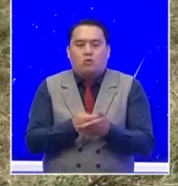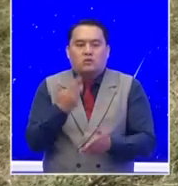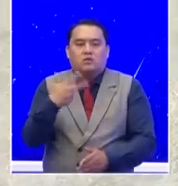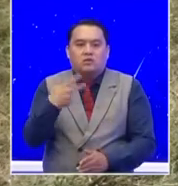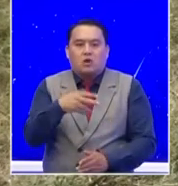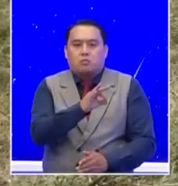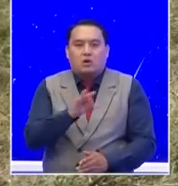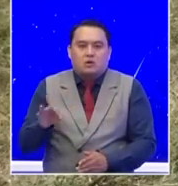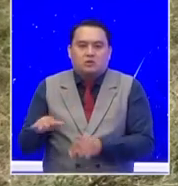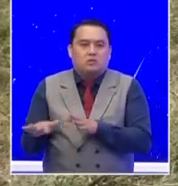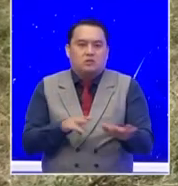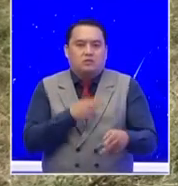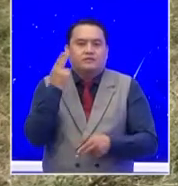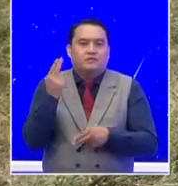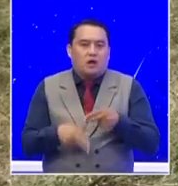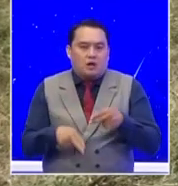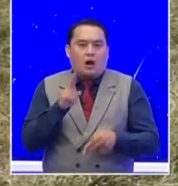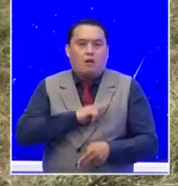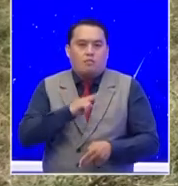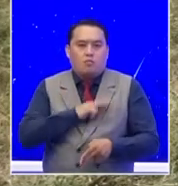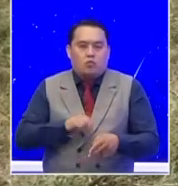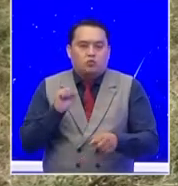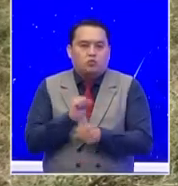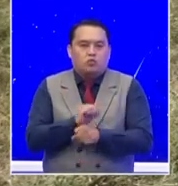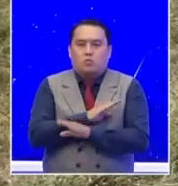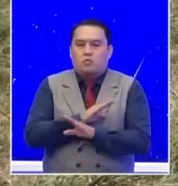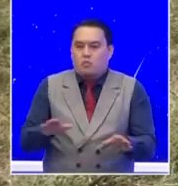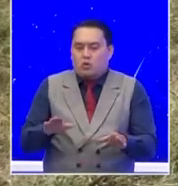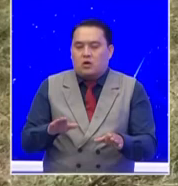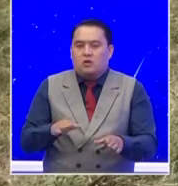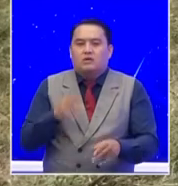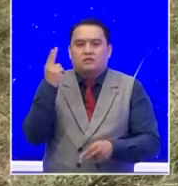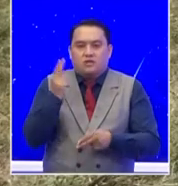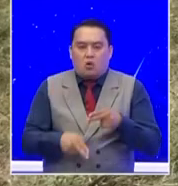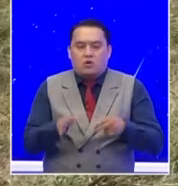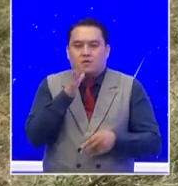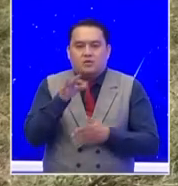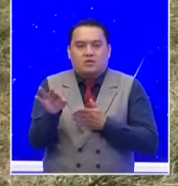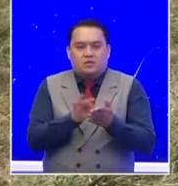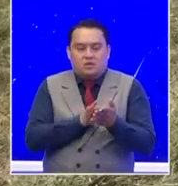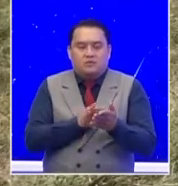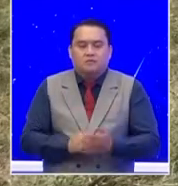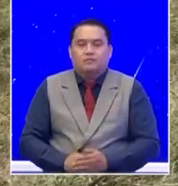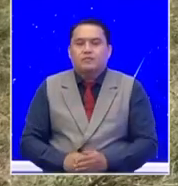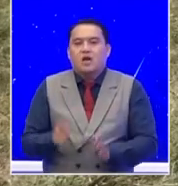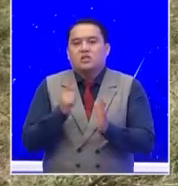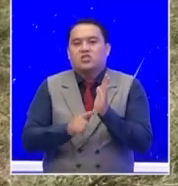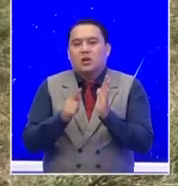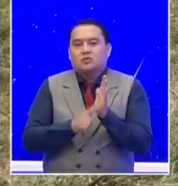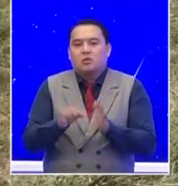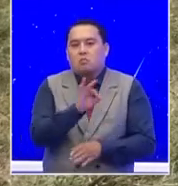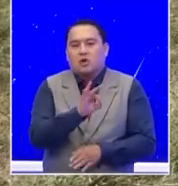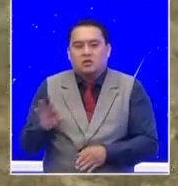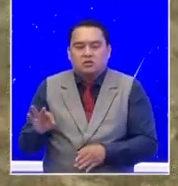процентов деятельности уже завершены работаем без перерыва думаю в скором времени закончим если техника не подведет 70 процентов